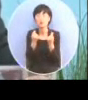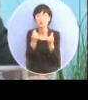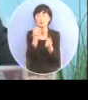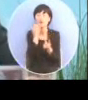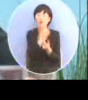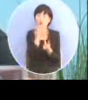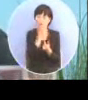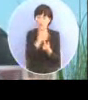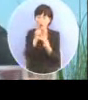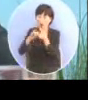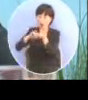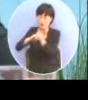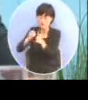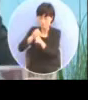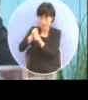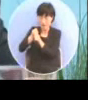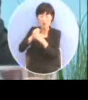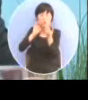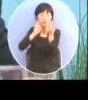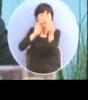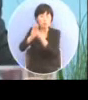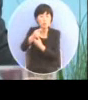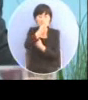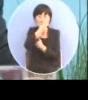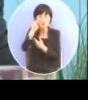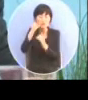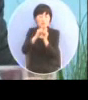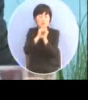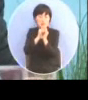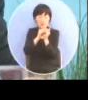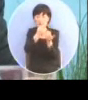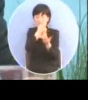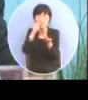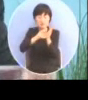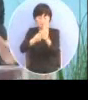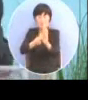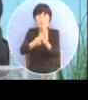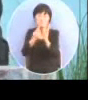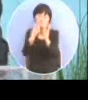Và sau khi Phi-rơ tin chắc xác quyết lời xưng nhận đó thì có nhiều bằng chứng xảy ra.